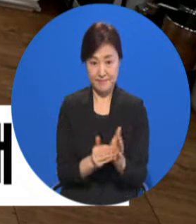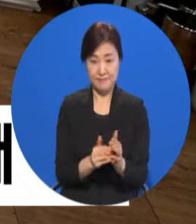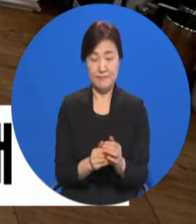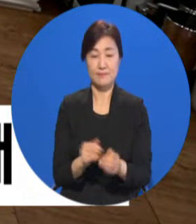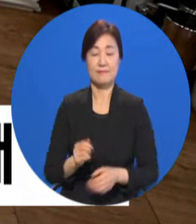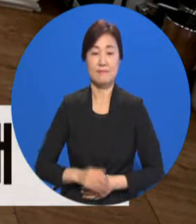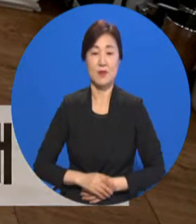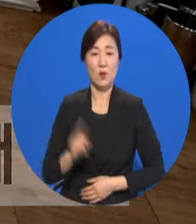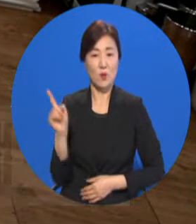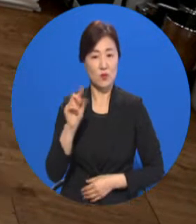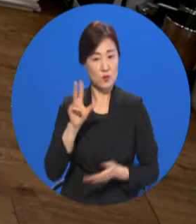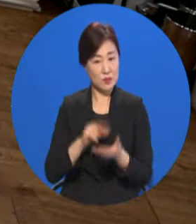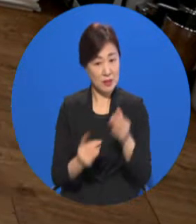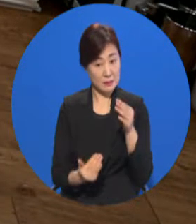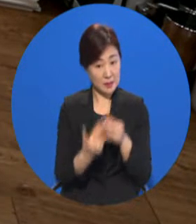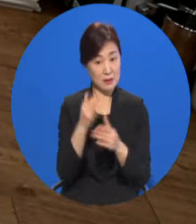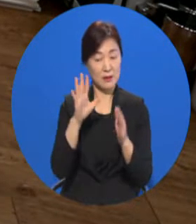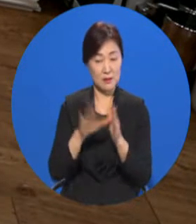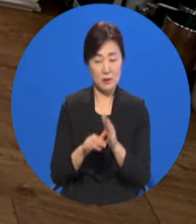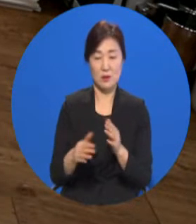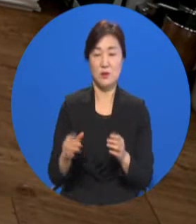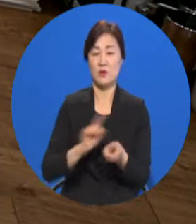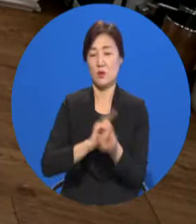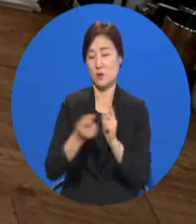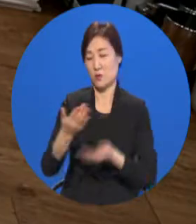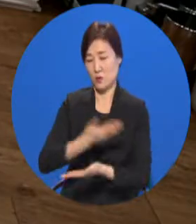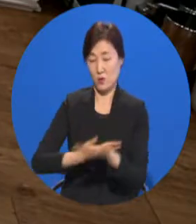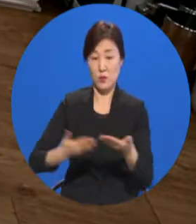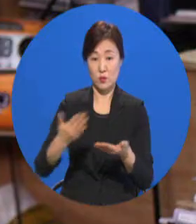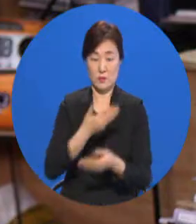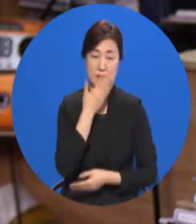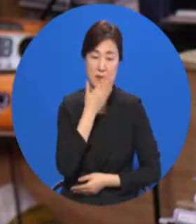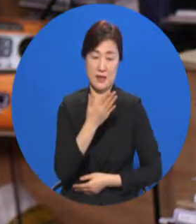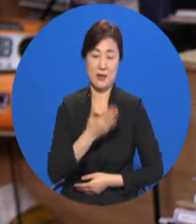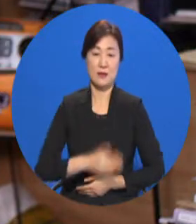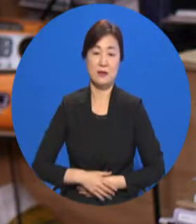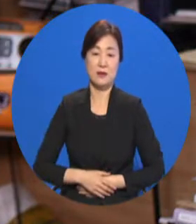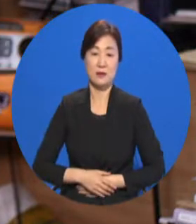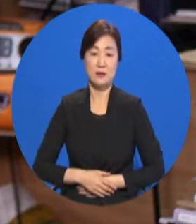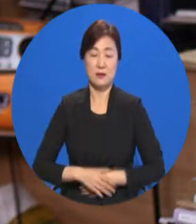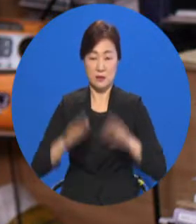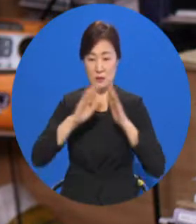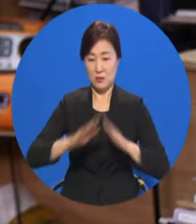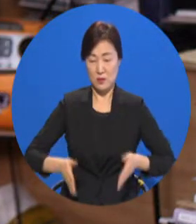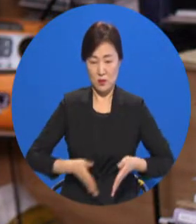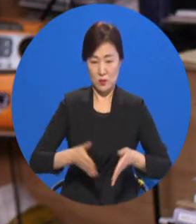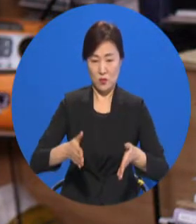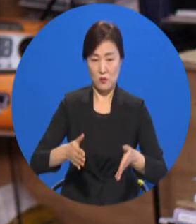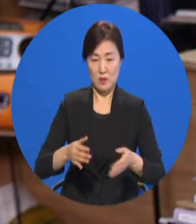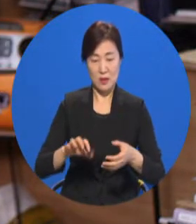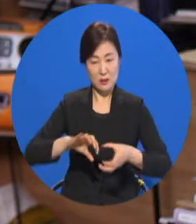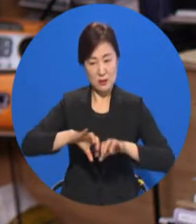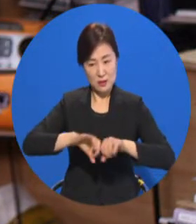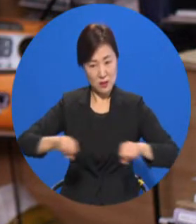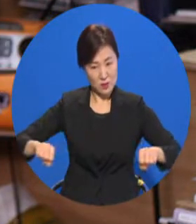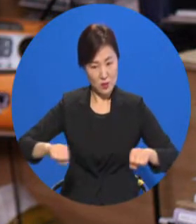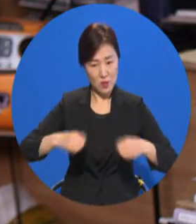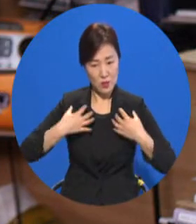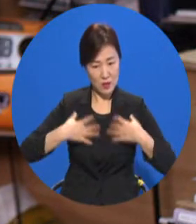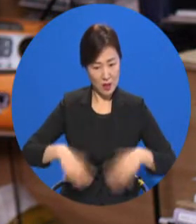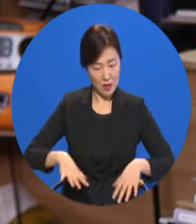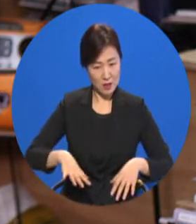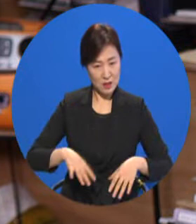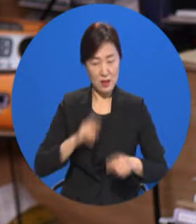어떤 일이 있을 때는 서로 공유하는 문제가 있기 때문에 우리 전라남도만 떼어서 열악하다 이렇게